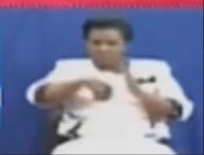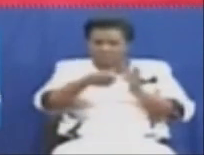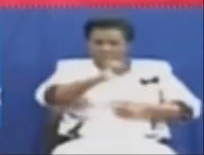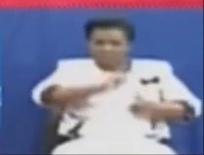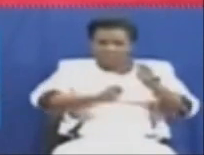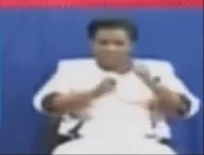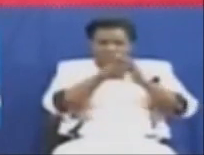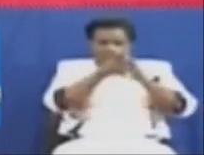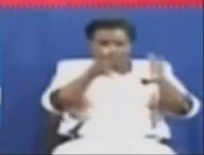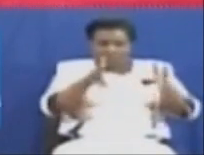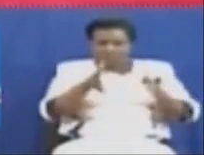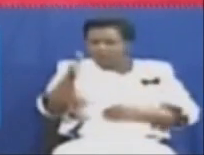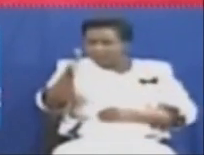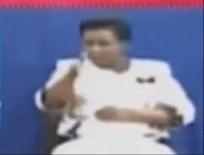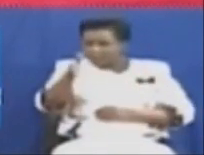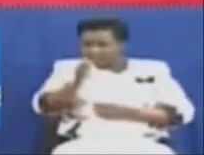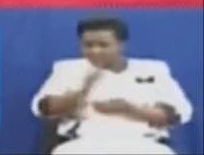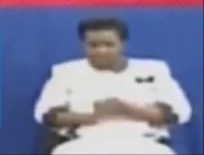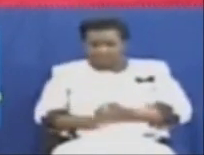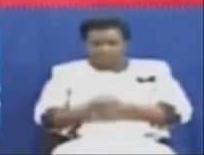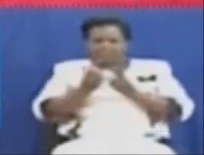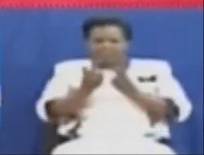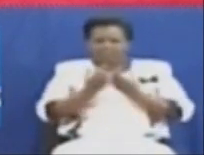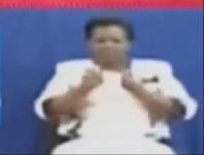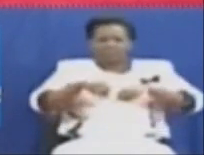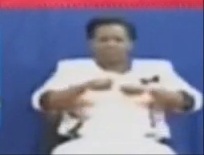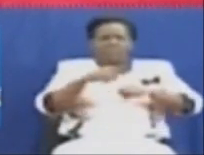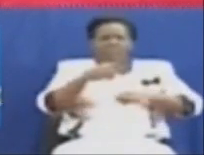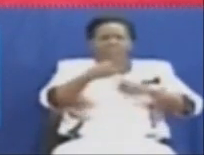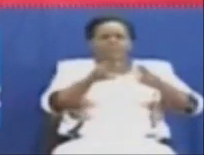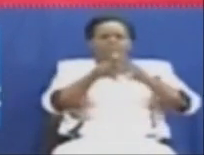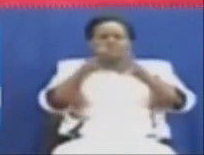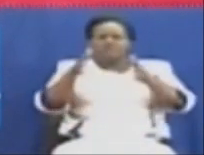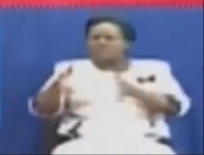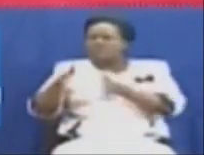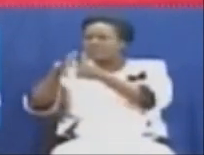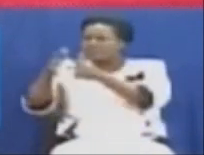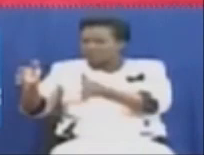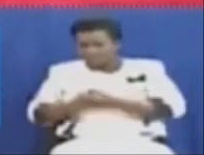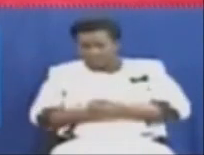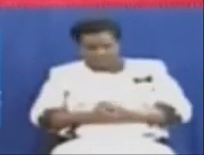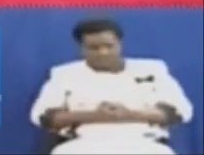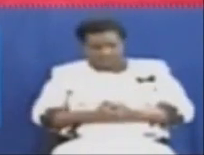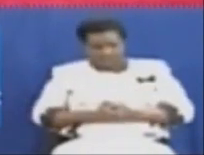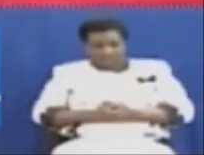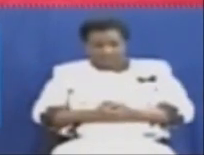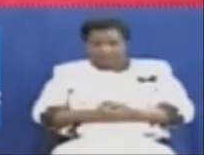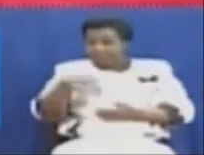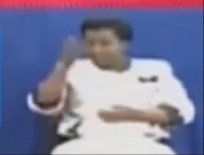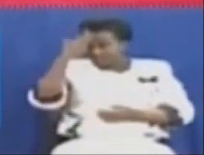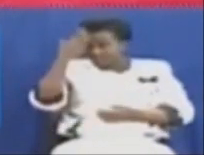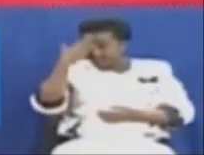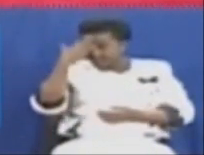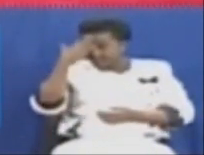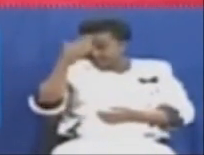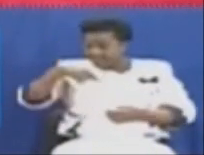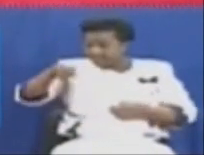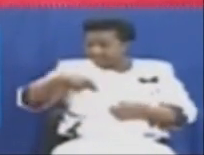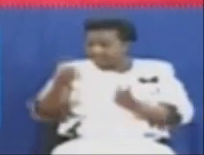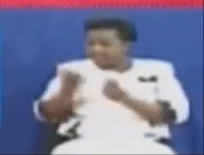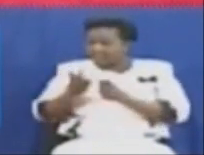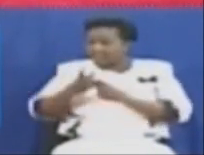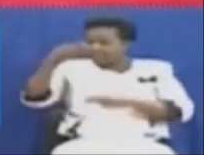mikubwa ambayo wakati wote tumekuwa tukieleza. Maji haya serikali hailengi kufanya biashara kwa